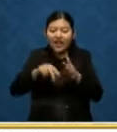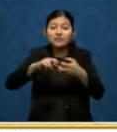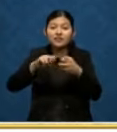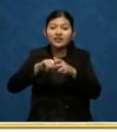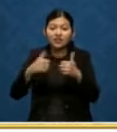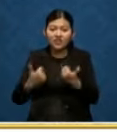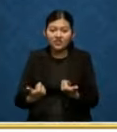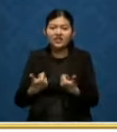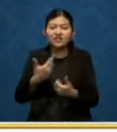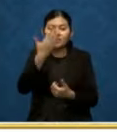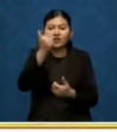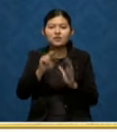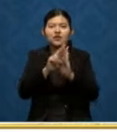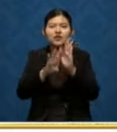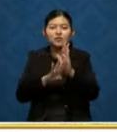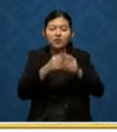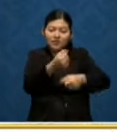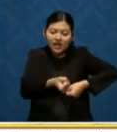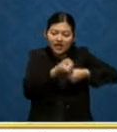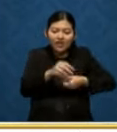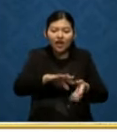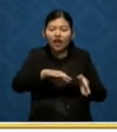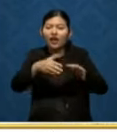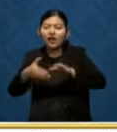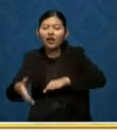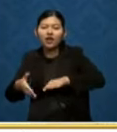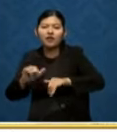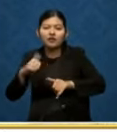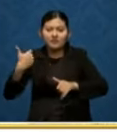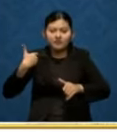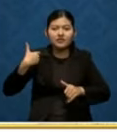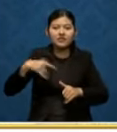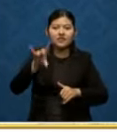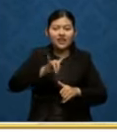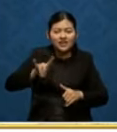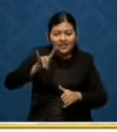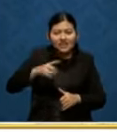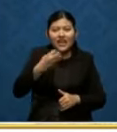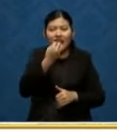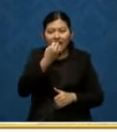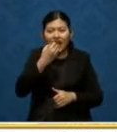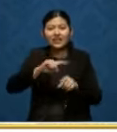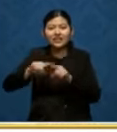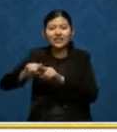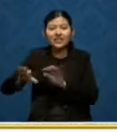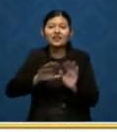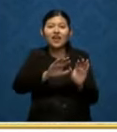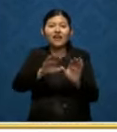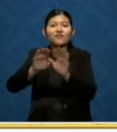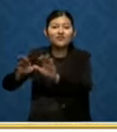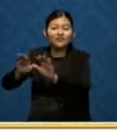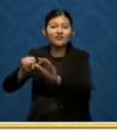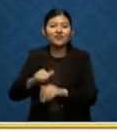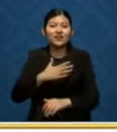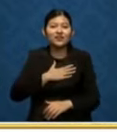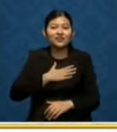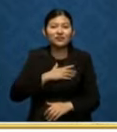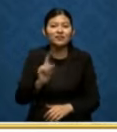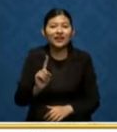ไม่งั้นระบบการเกษตรนะครับจะล้มเป็น Domino effectครับทั้งปศุสัตว์และอาหารครับสุดท้ายครับผมขอฝากนะครับในฐานะที่ผม